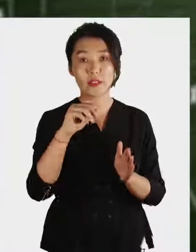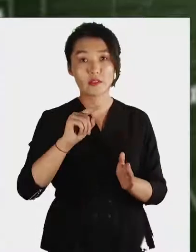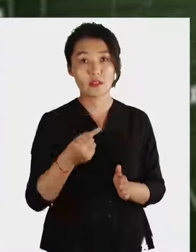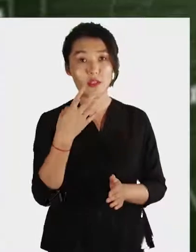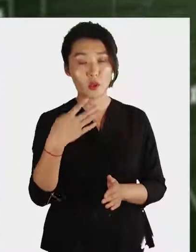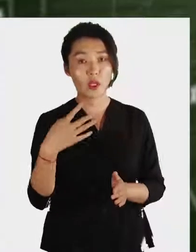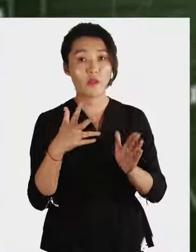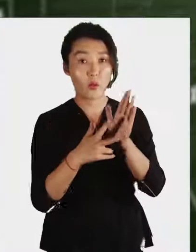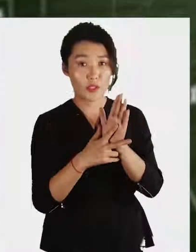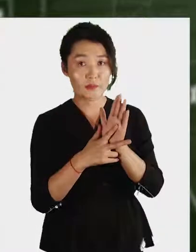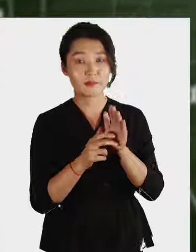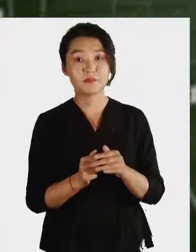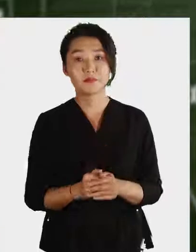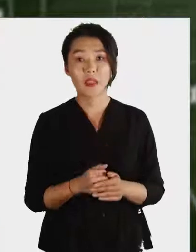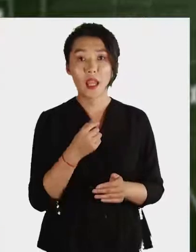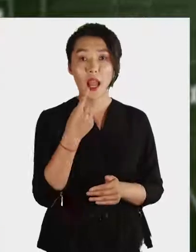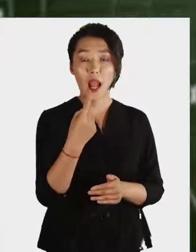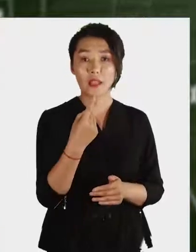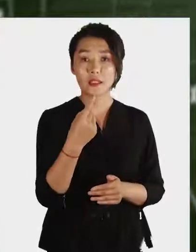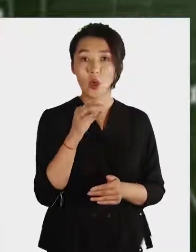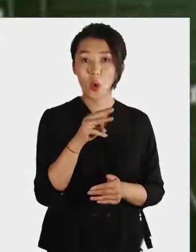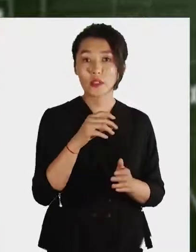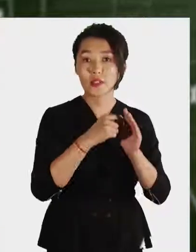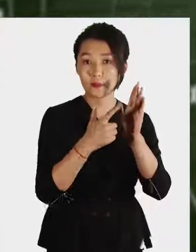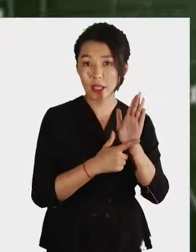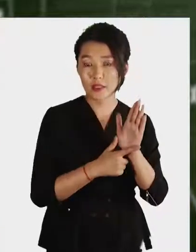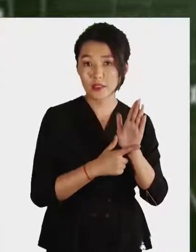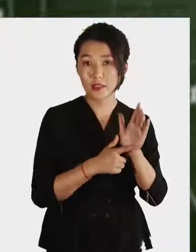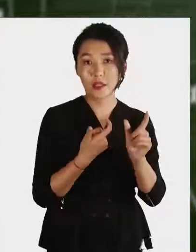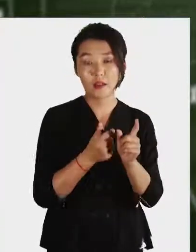3,48. 1% от 17 будет